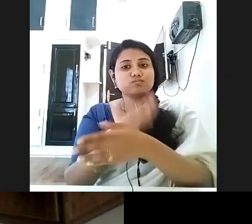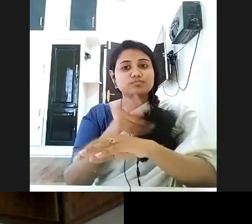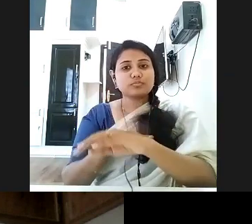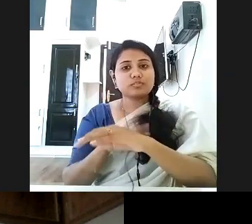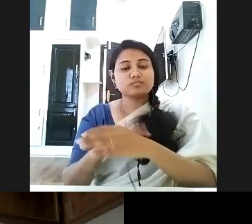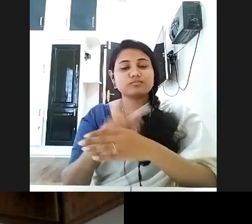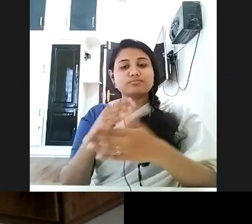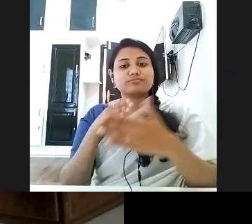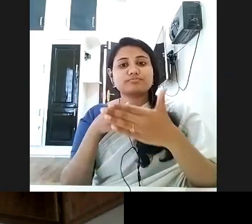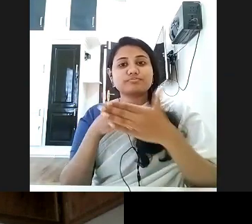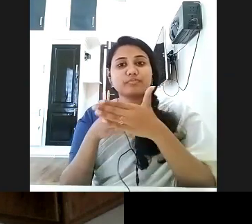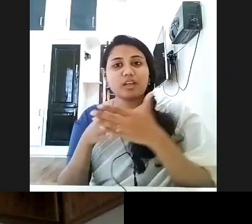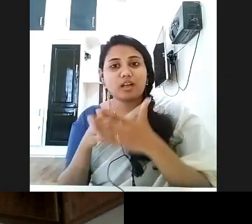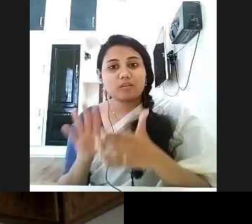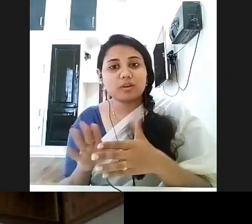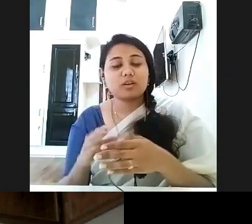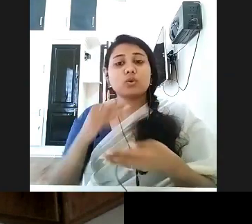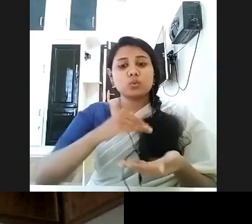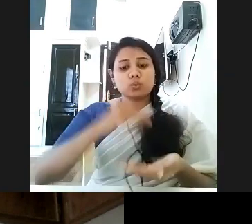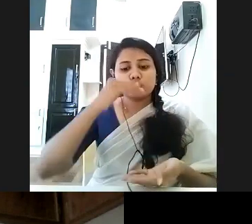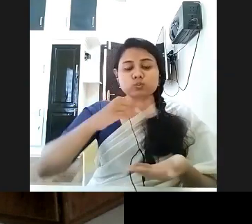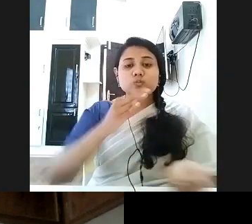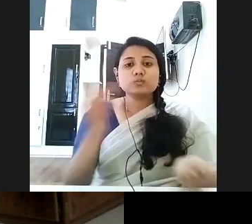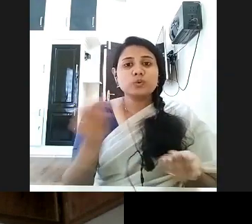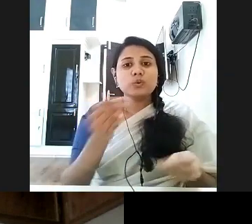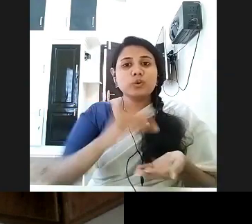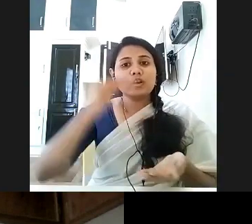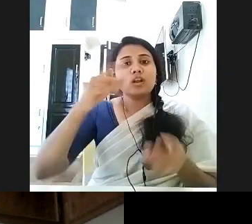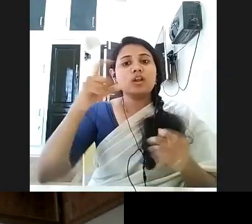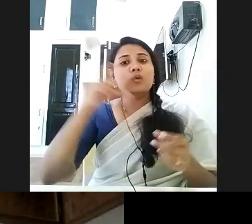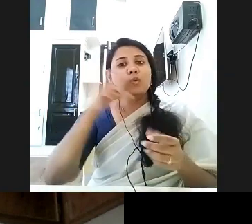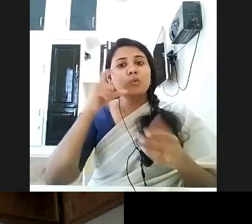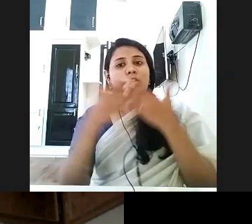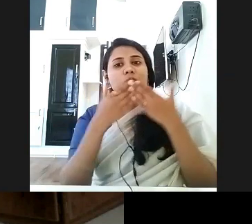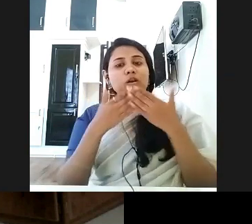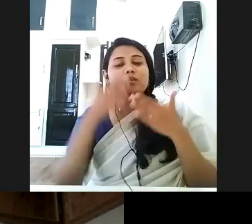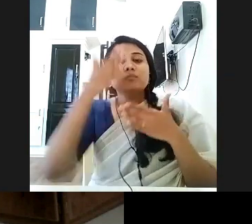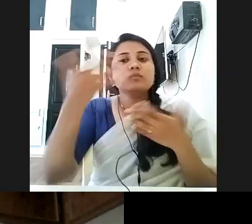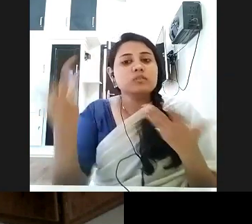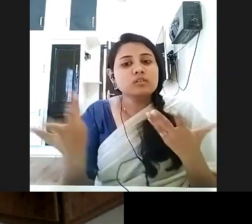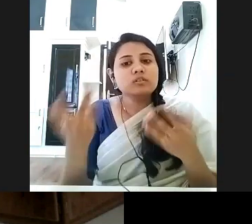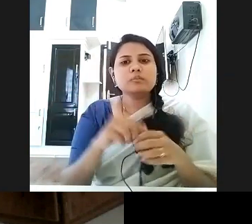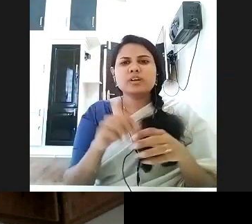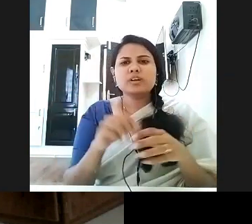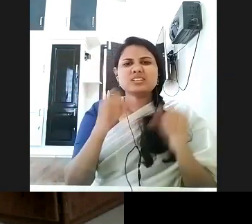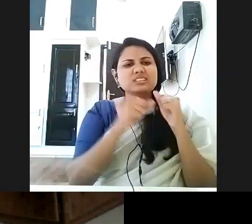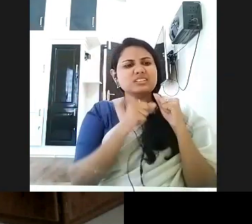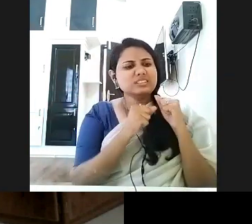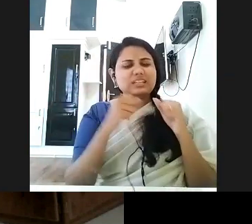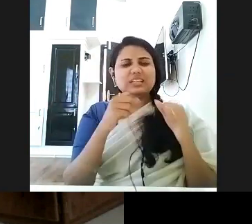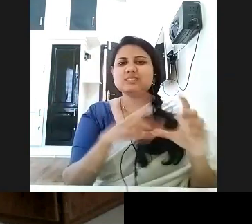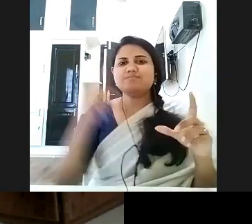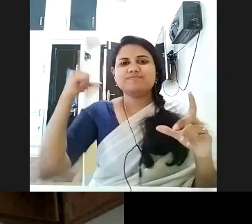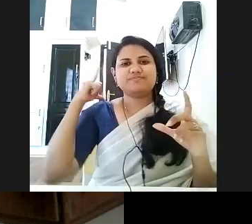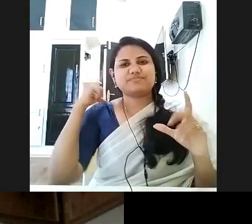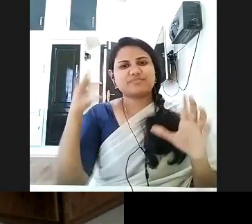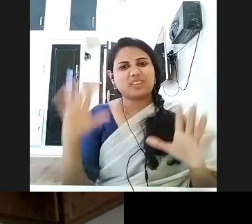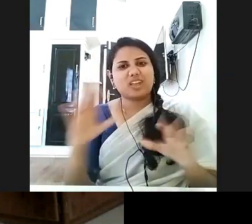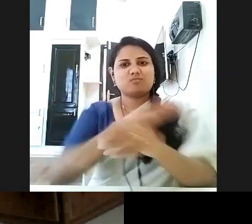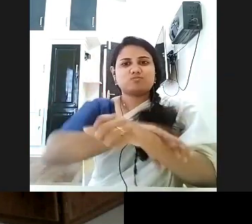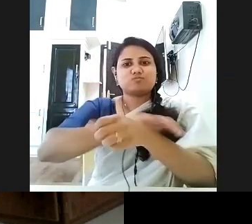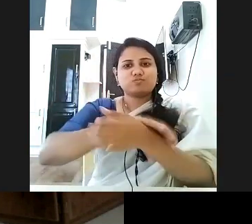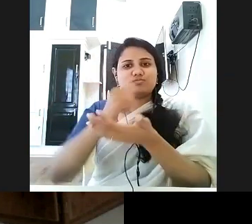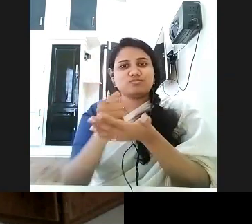ആയിട്ടുള്ള ഫിസിയോതെറാപ്പി, കുട്ടികൾ ബിസി ആവുന്നുണ്ട്, സ്കൂളിൽ പോകുന്നുണ്ട്, കോളേജിൽ പോകുന്നുണ്ട്. അപ്പൊ അങ്ങനെയുള്ളപ്പോൾ അവർക്കും ഒരു മടി വരുന്നുണ്ട് ഫിസിയോതെറാപ്പി കണ്ടിന്യൂ ചെയ്യാൻ.